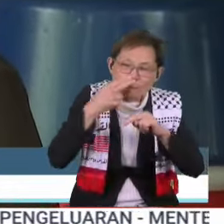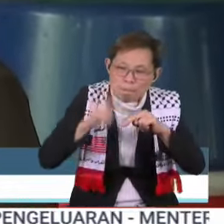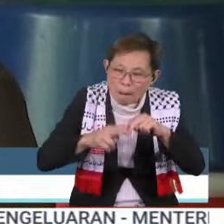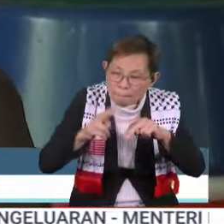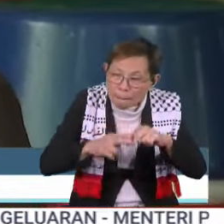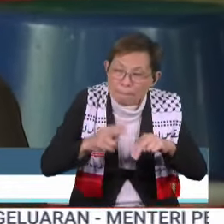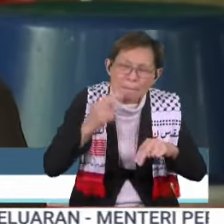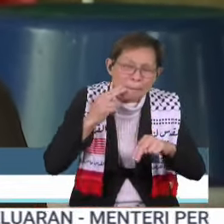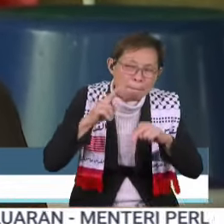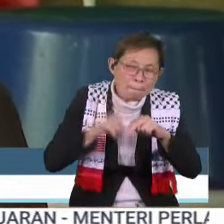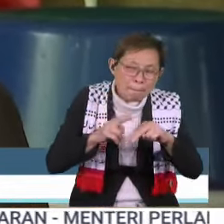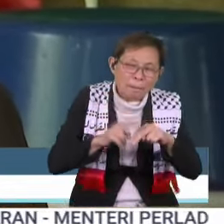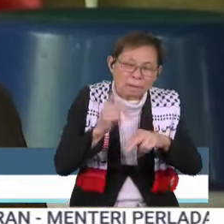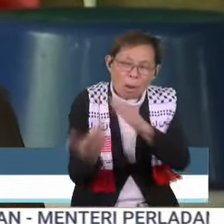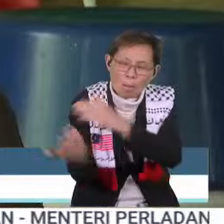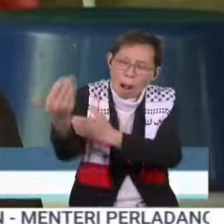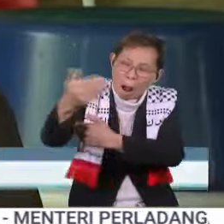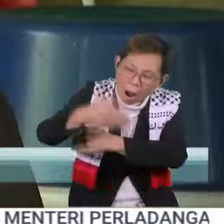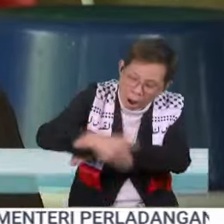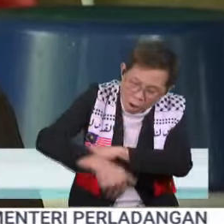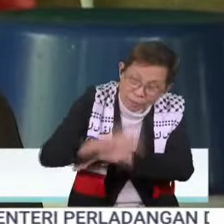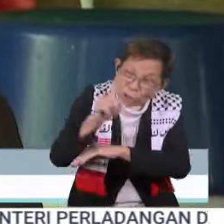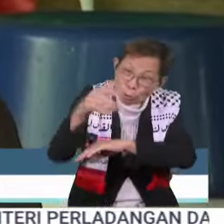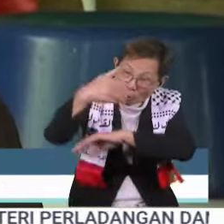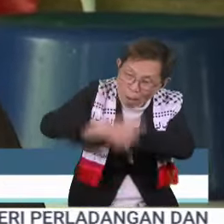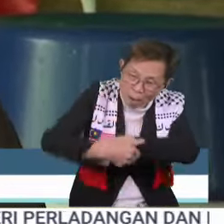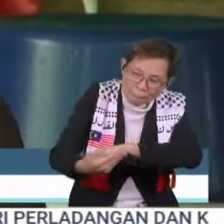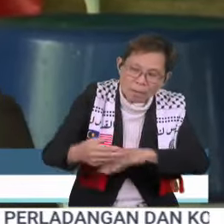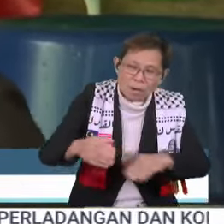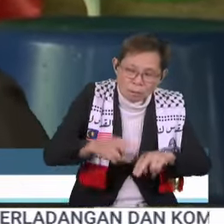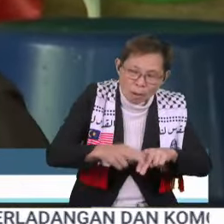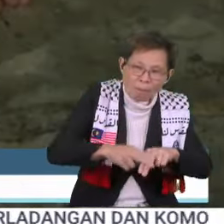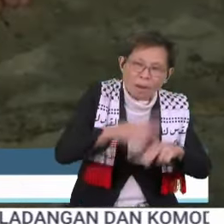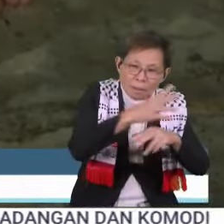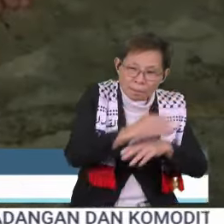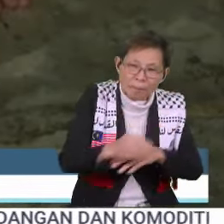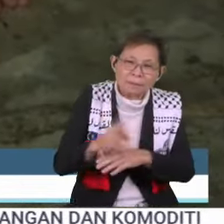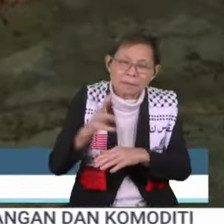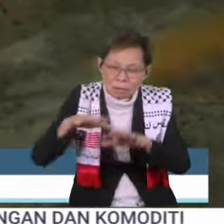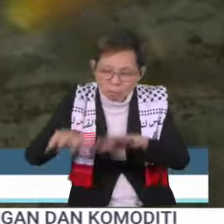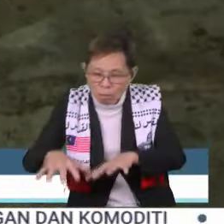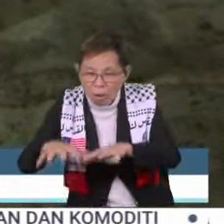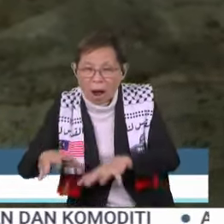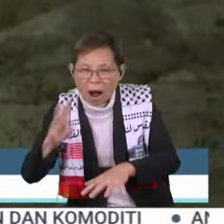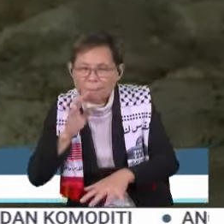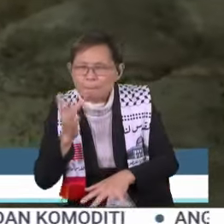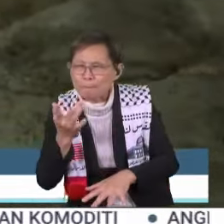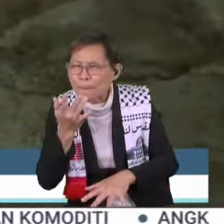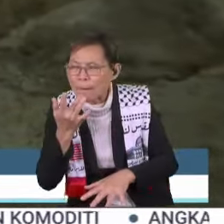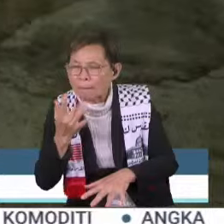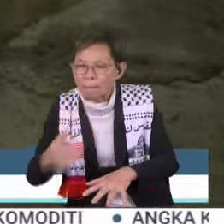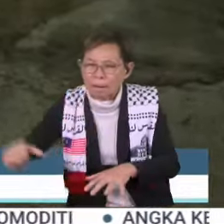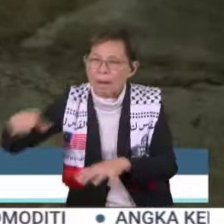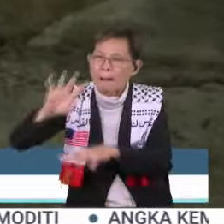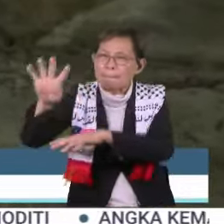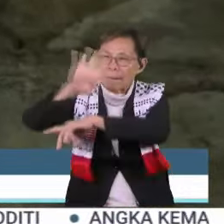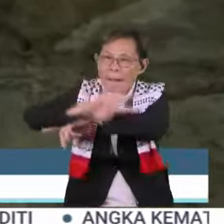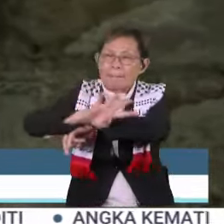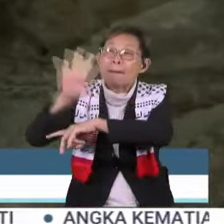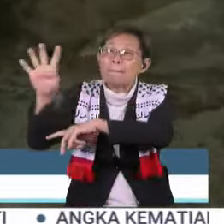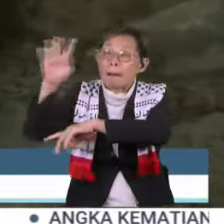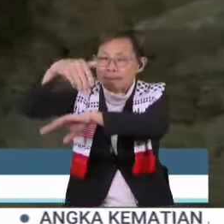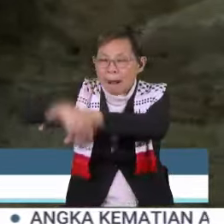Boleh semalam. Okay. Lepas rendah air garam tu, kita rendah air tawar ni lebih kurang 4 malam. Lebih